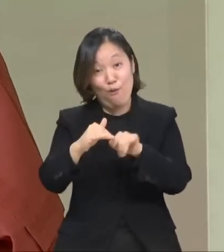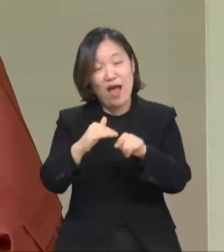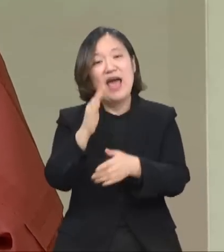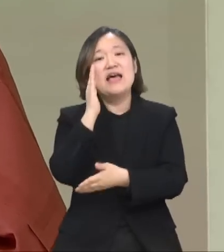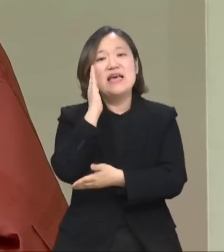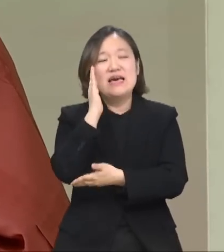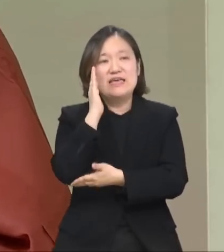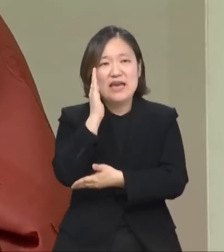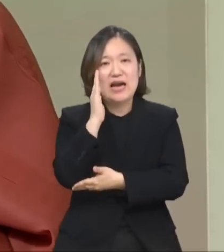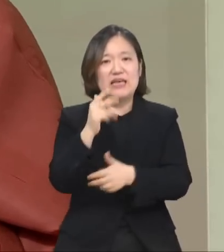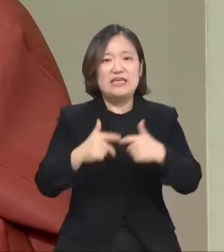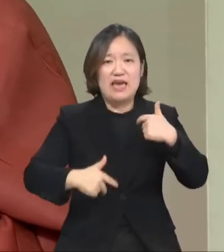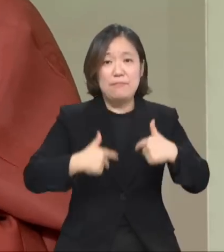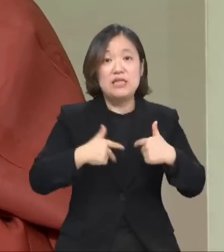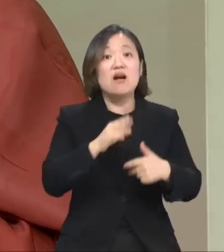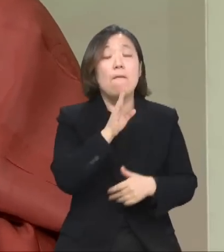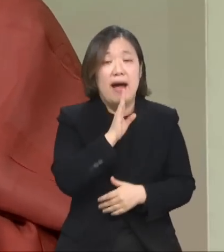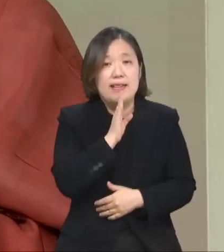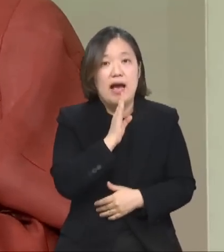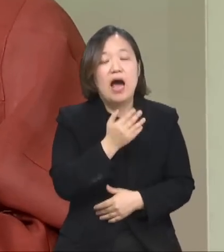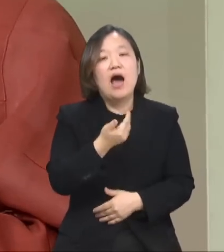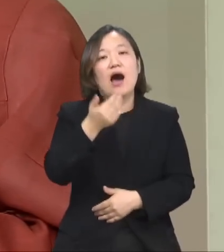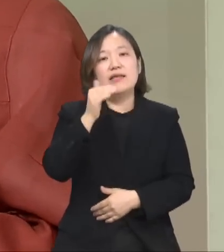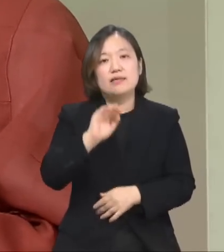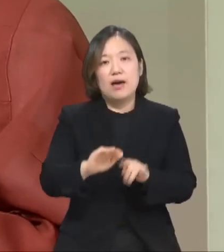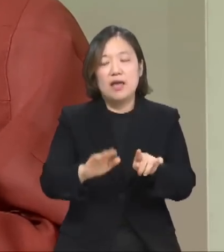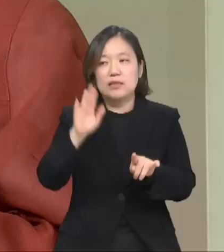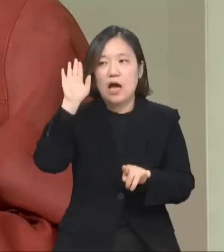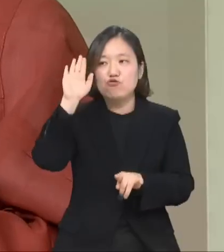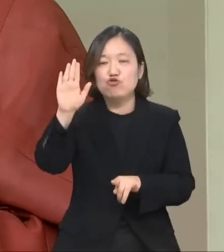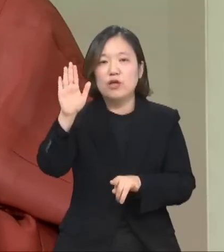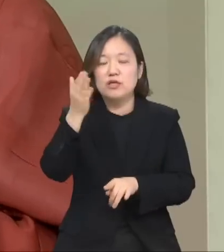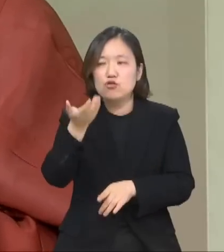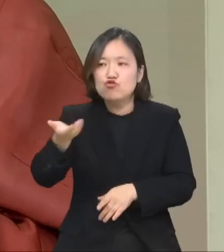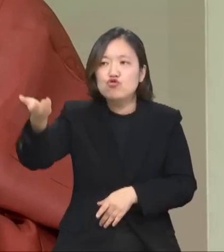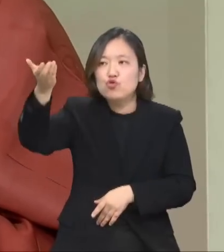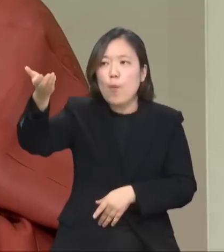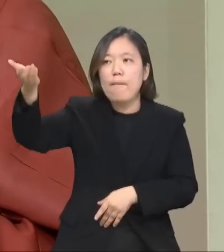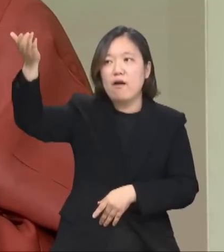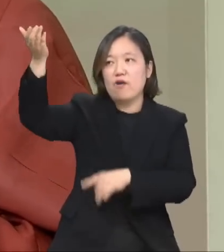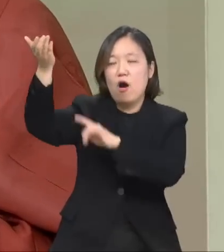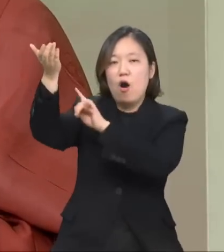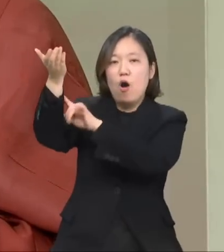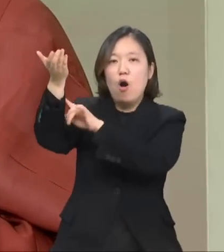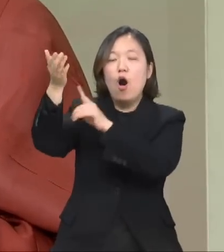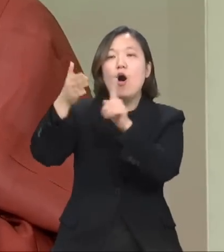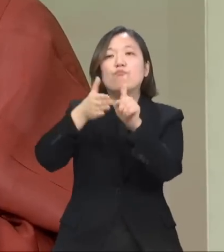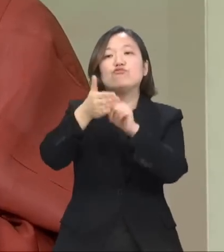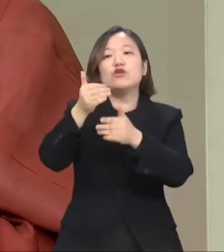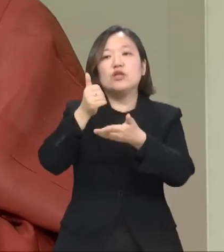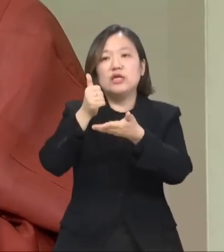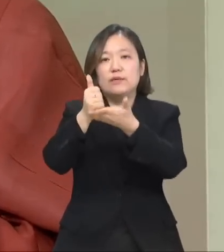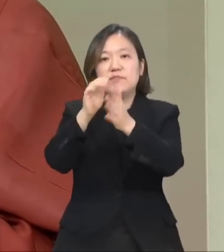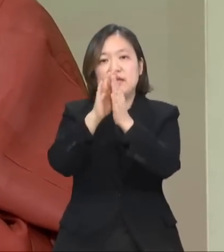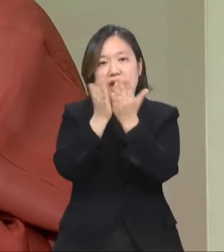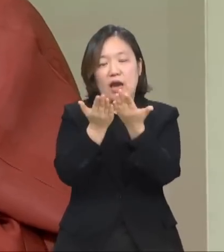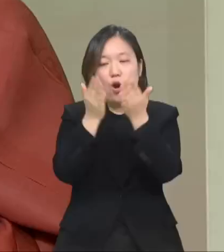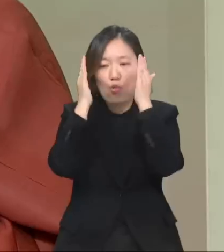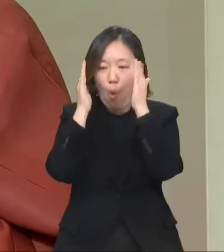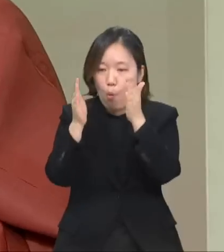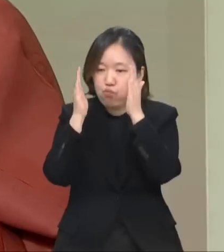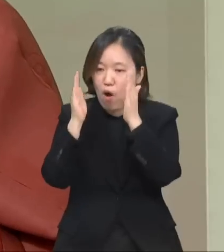더 높이셔서 부처님의 경전 공부를 하셔야 되고 부처님의 말씀을 의지 공부해야 된다